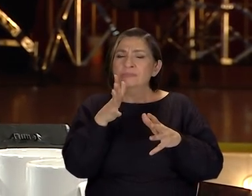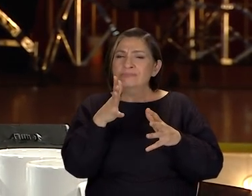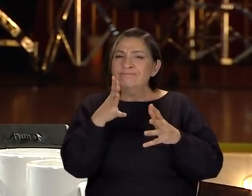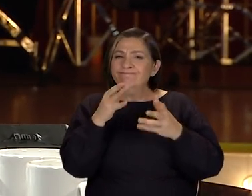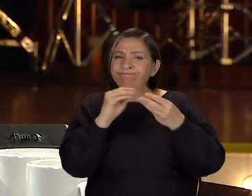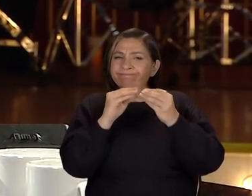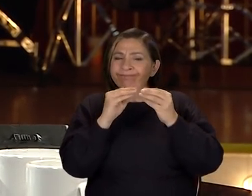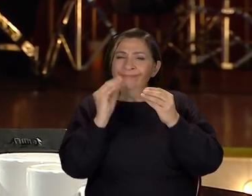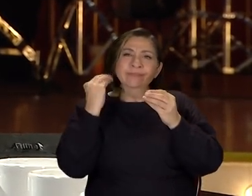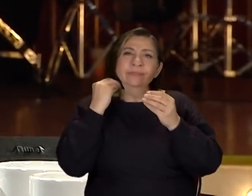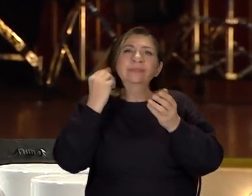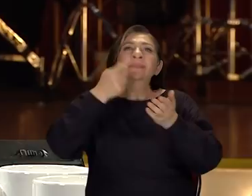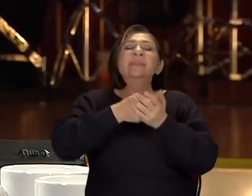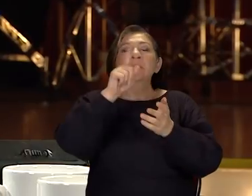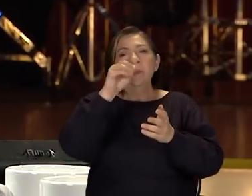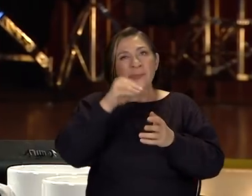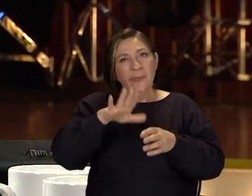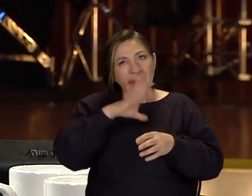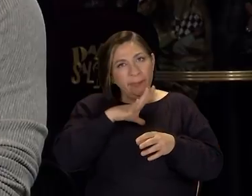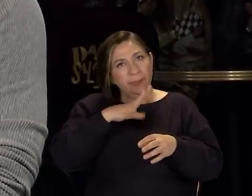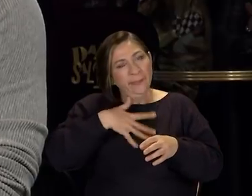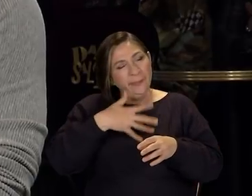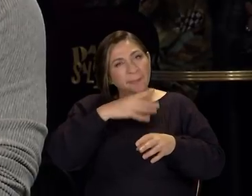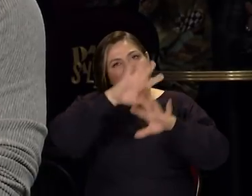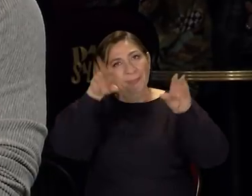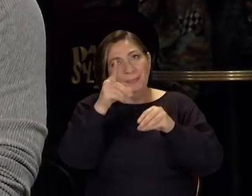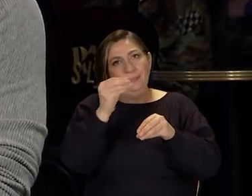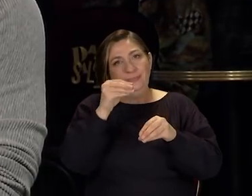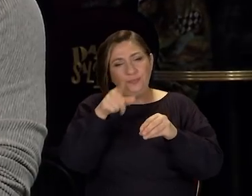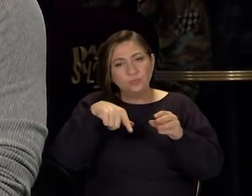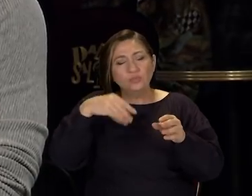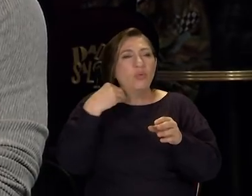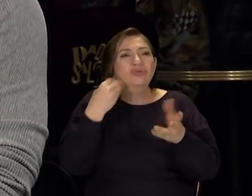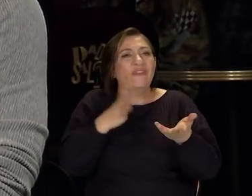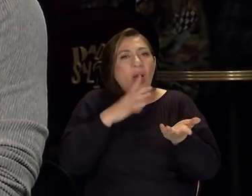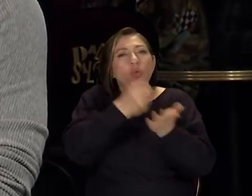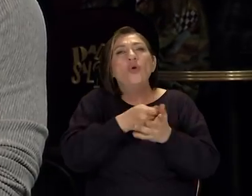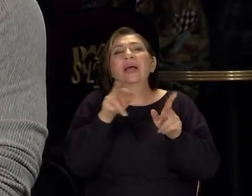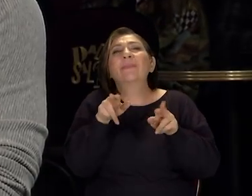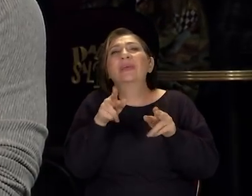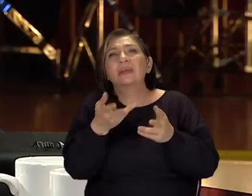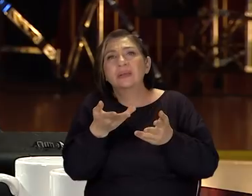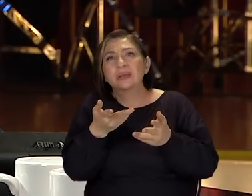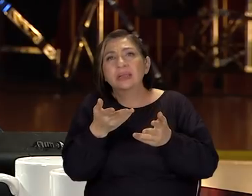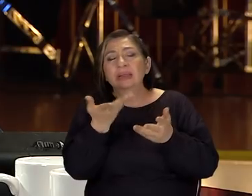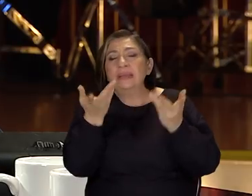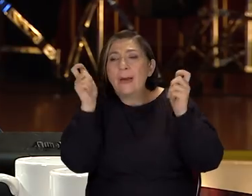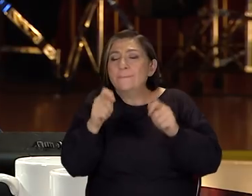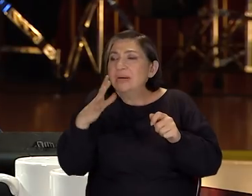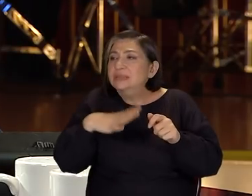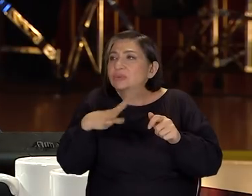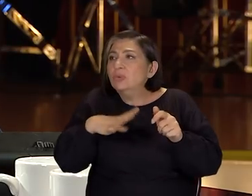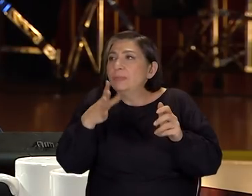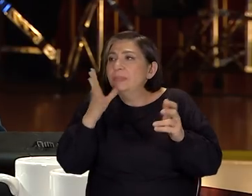ödemeyen bir çocuk var mıdır merak ediyorum. Yok, zannetmiyorum. Bütün çocuklar bunun bedelini ödüyorlar. Aynen. Yani bir şekilde bir ne yapmak istiyor